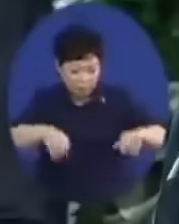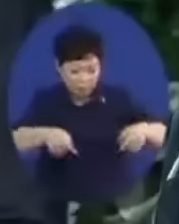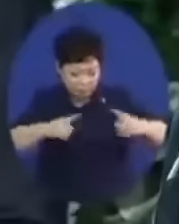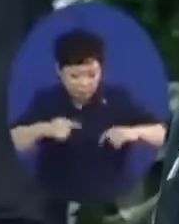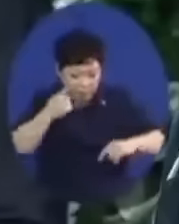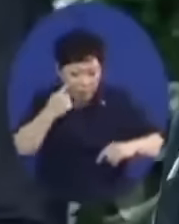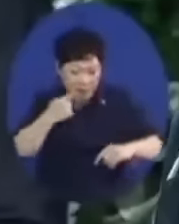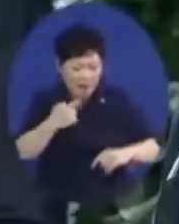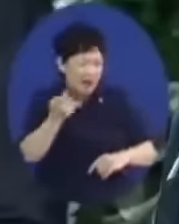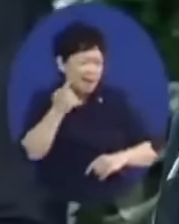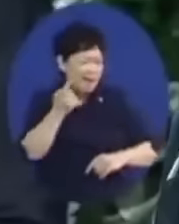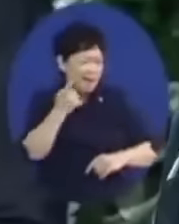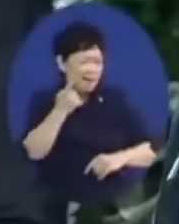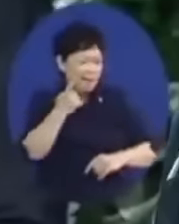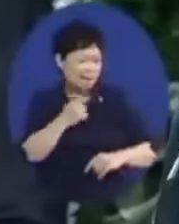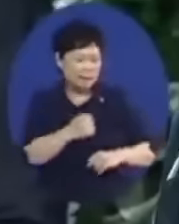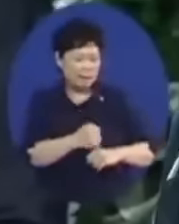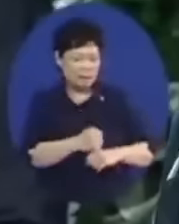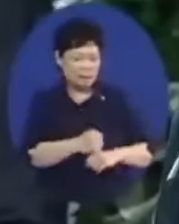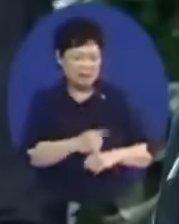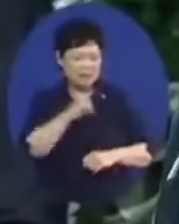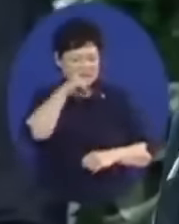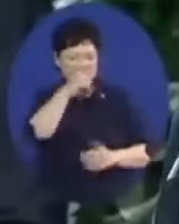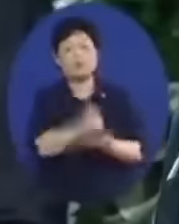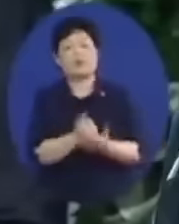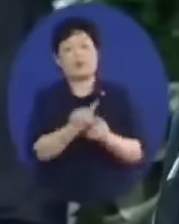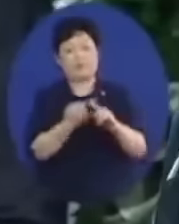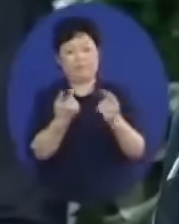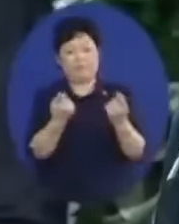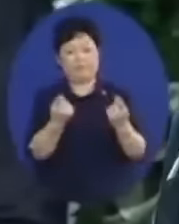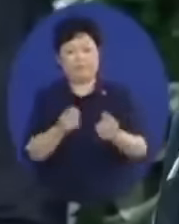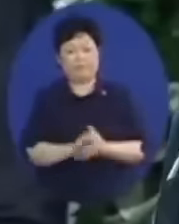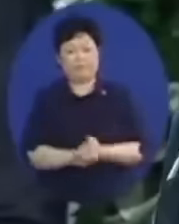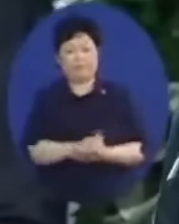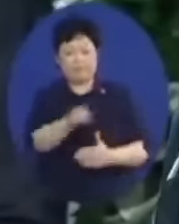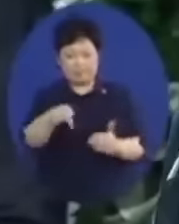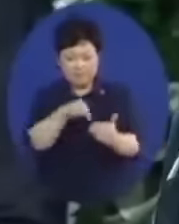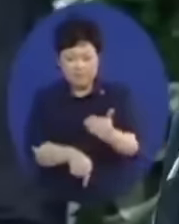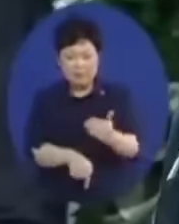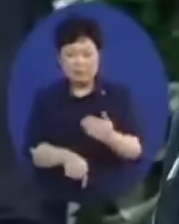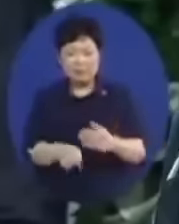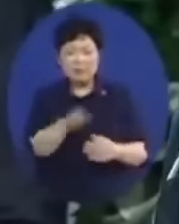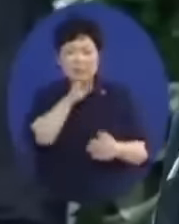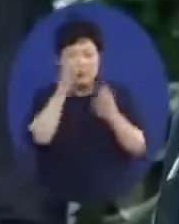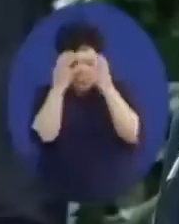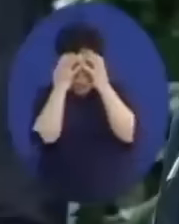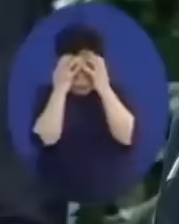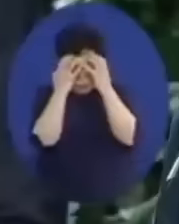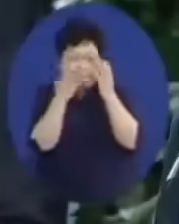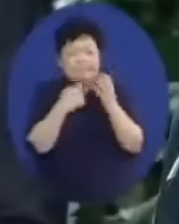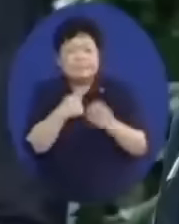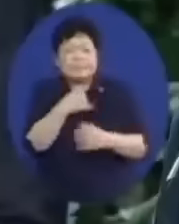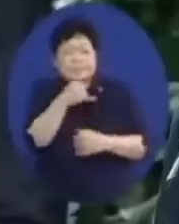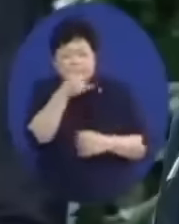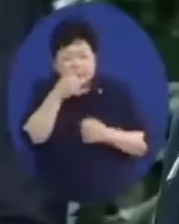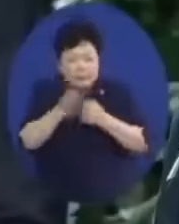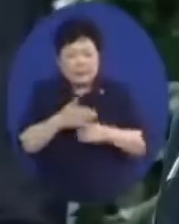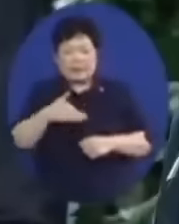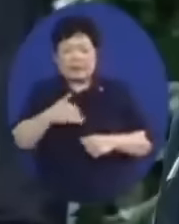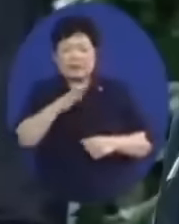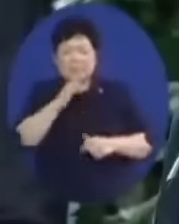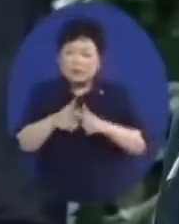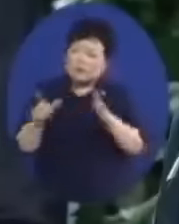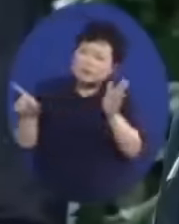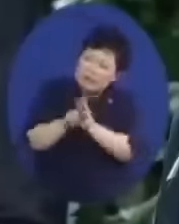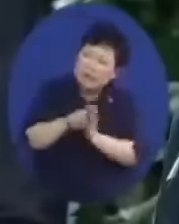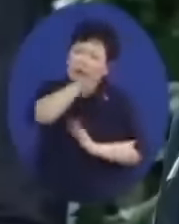아주 위선하고 거짓하고 더러운 죄인인 것입니다. 그 가운데서 고통을 당해서 내가 과연 예수 믿는